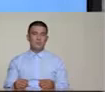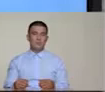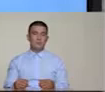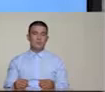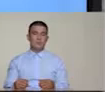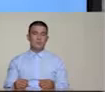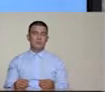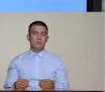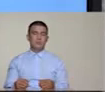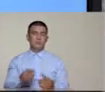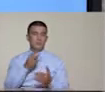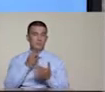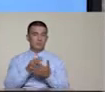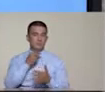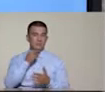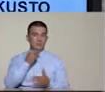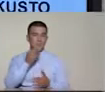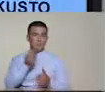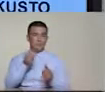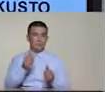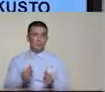tasvirini ko'rishingiz mumkin.